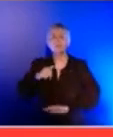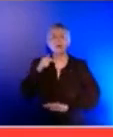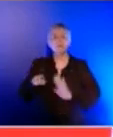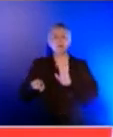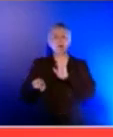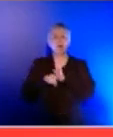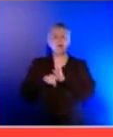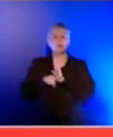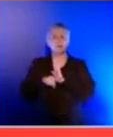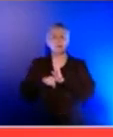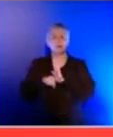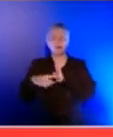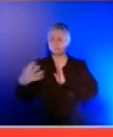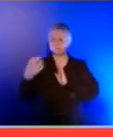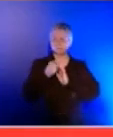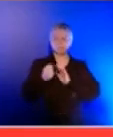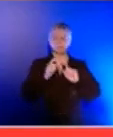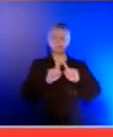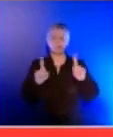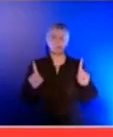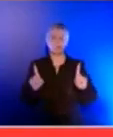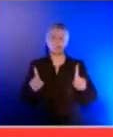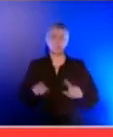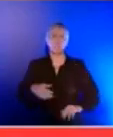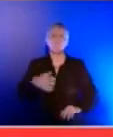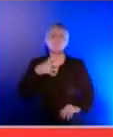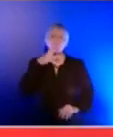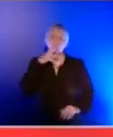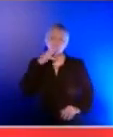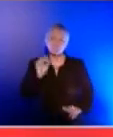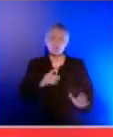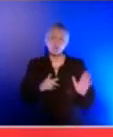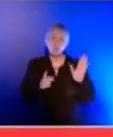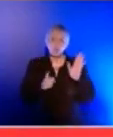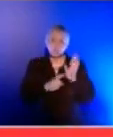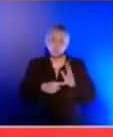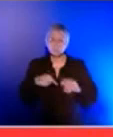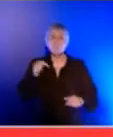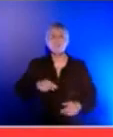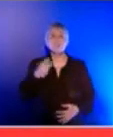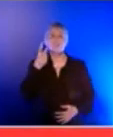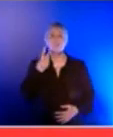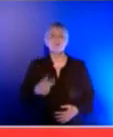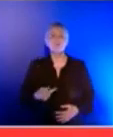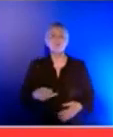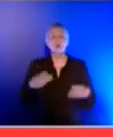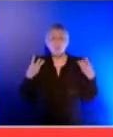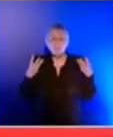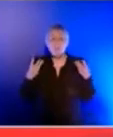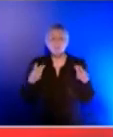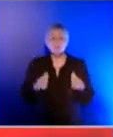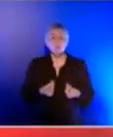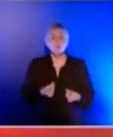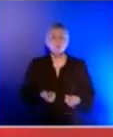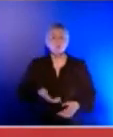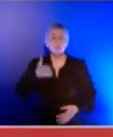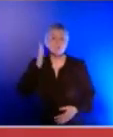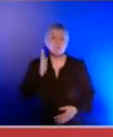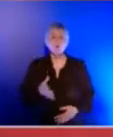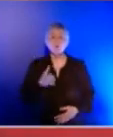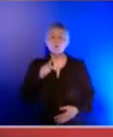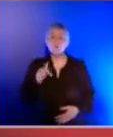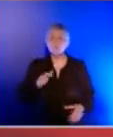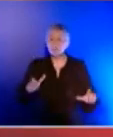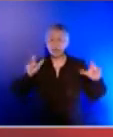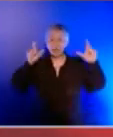Προβάλλει επομένως επιτακτική πλέον η ανάγκη για τη διαμόρφωση μιας δημοκρατικής προοδευτικής